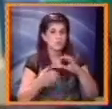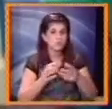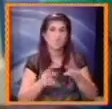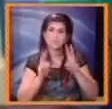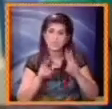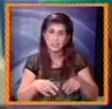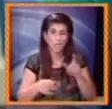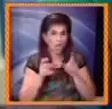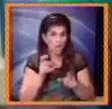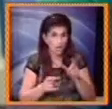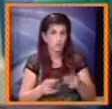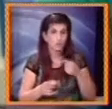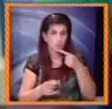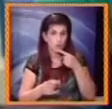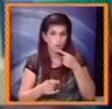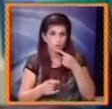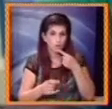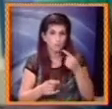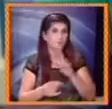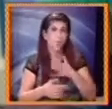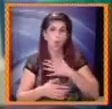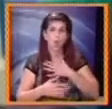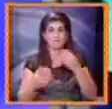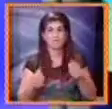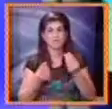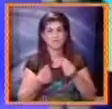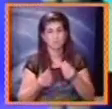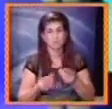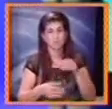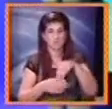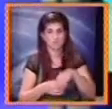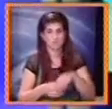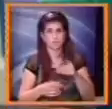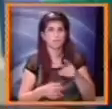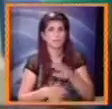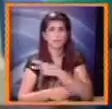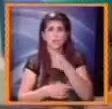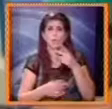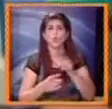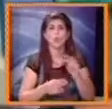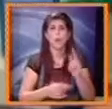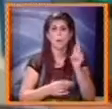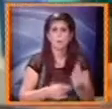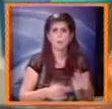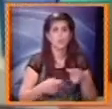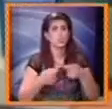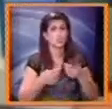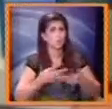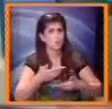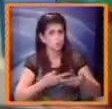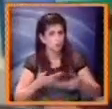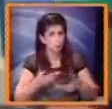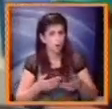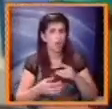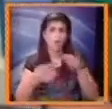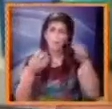שצריך. התושבים, מבחינתם, לא אוהבים כל כך את הנוכחות של המשטרה. הם טוענים שאפשר לעשות כמו בדרום, לשתף פעולה עם השכים